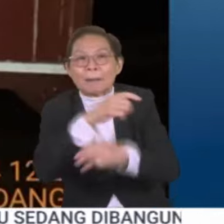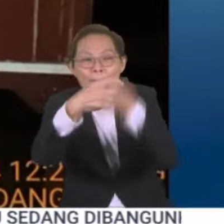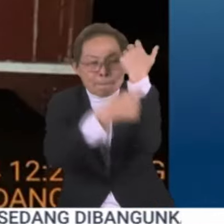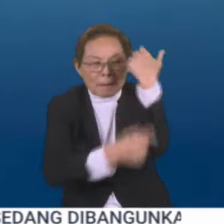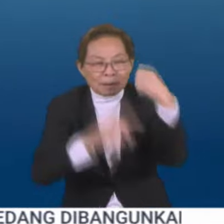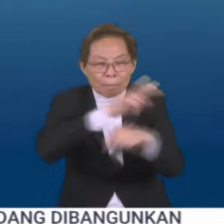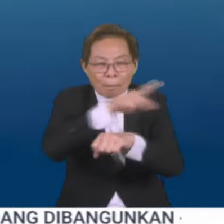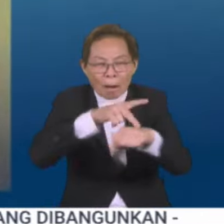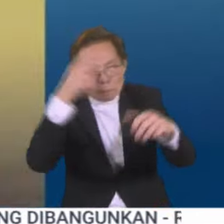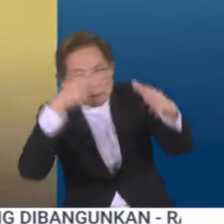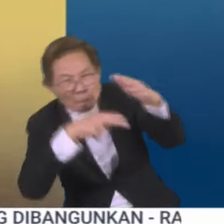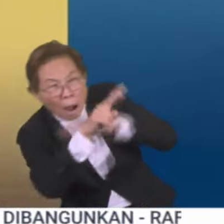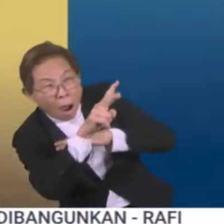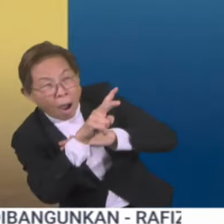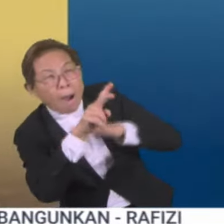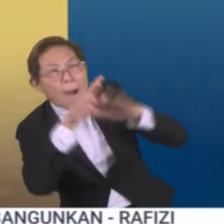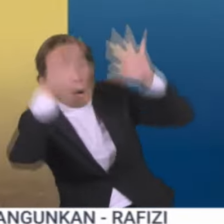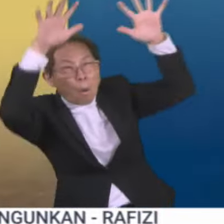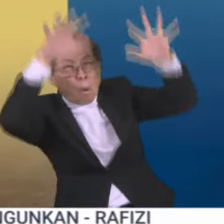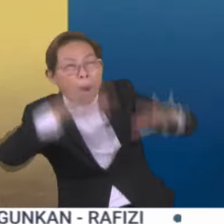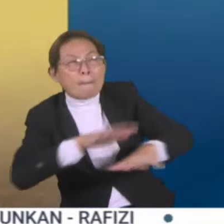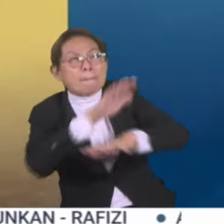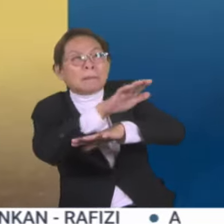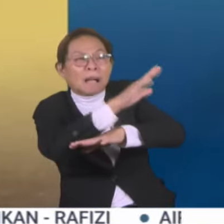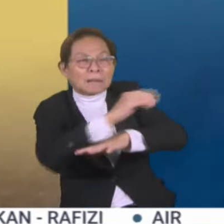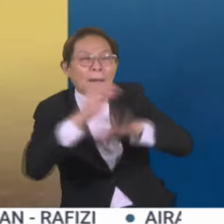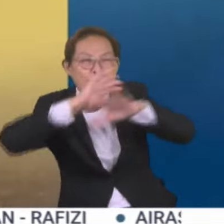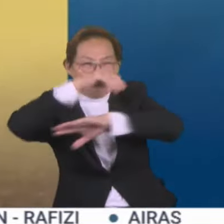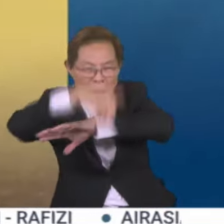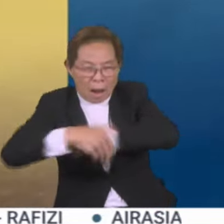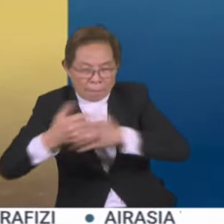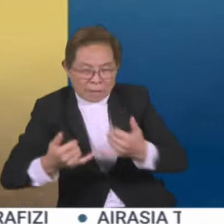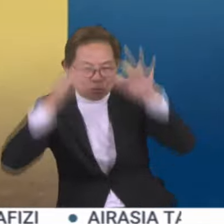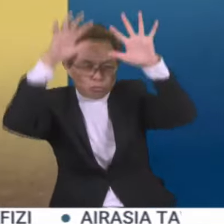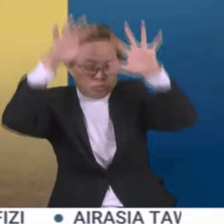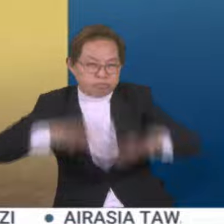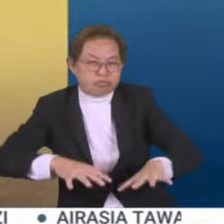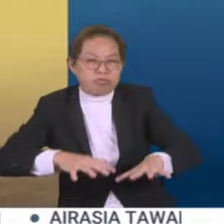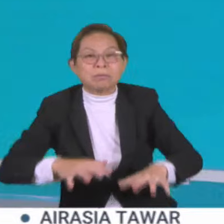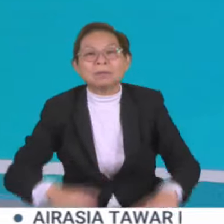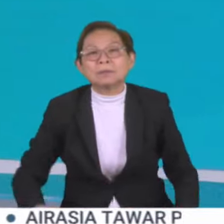hujan pada sebelah petang dan malam ini.